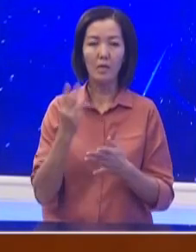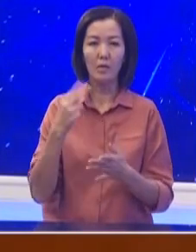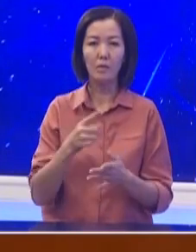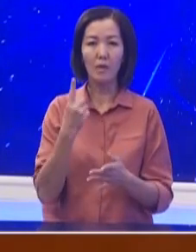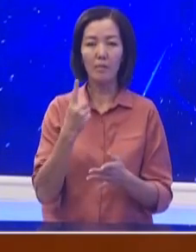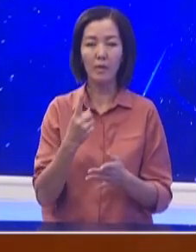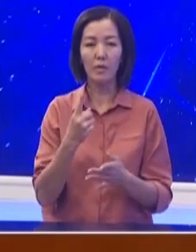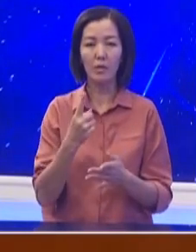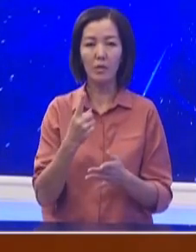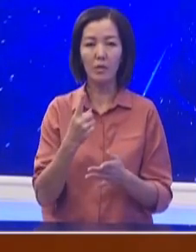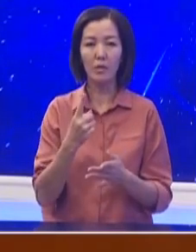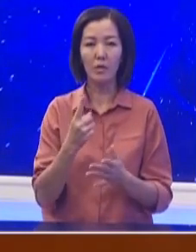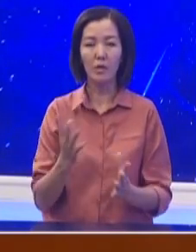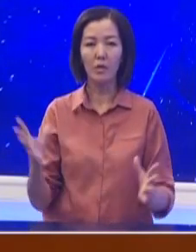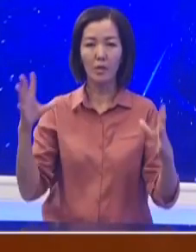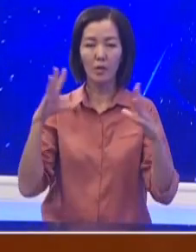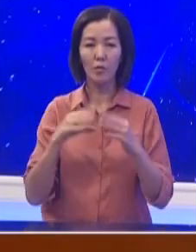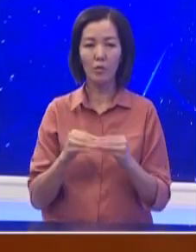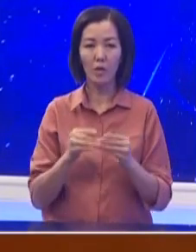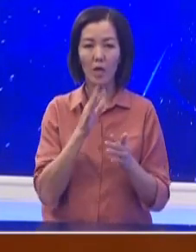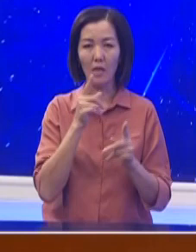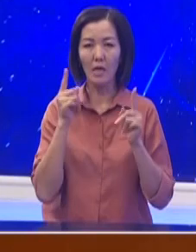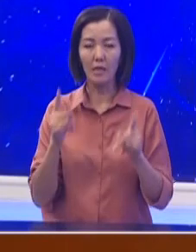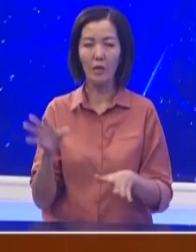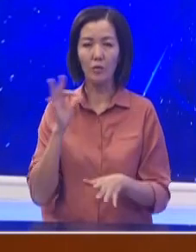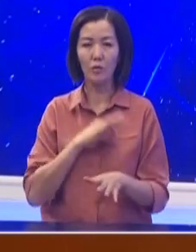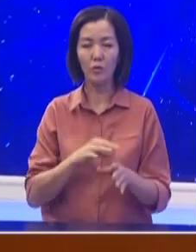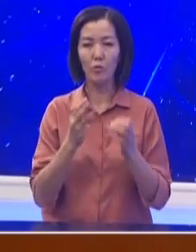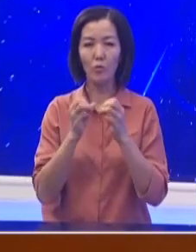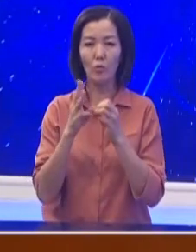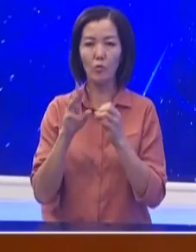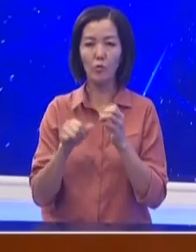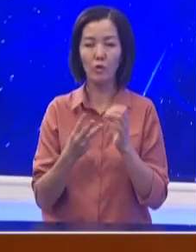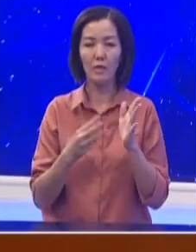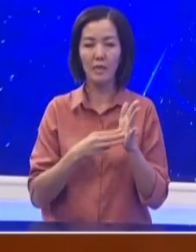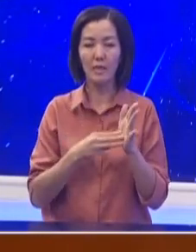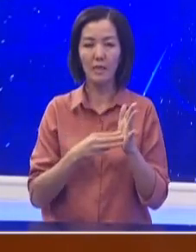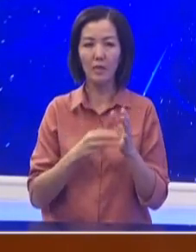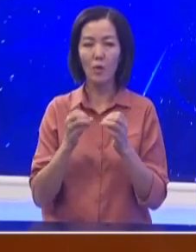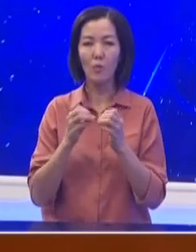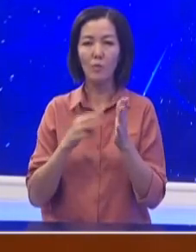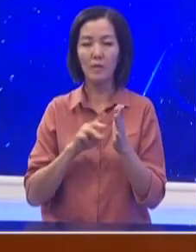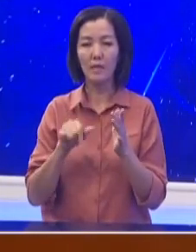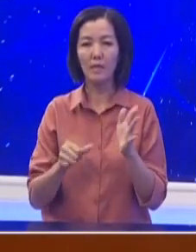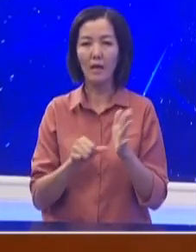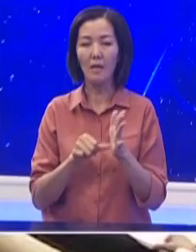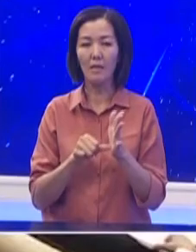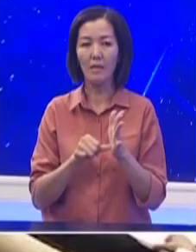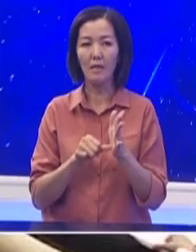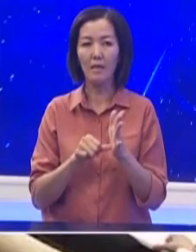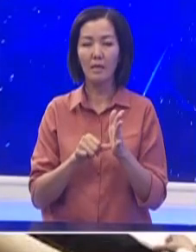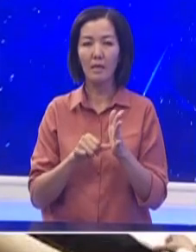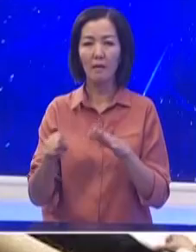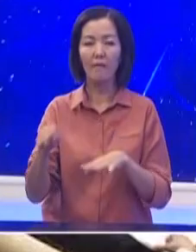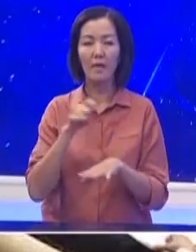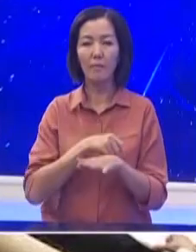2021 жылды қоса алғанда кезеңде тұтыну 13,8-ден 18,6 миллиард текше